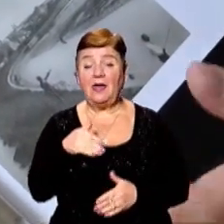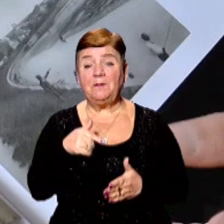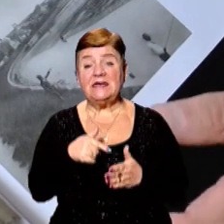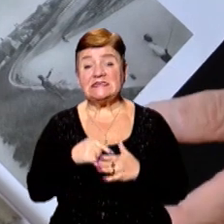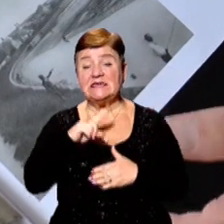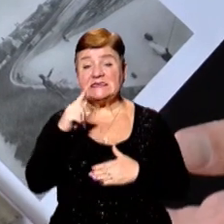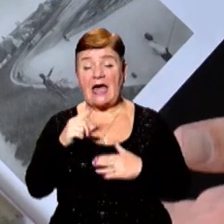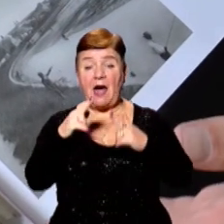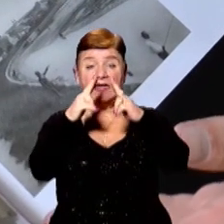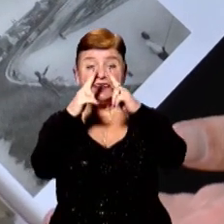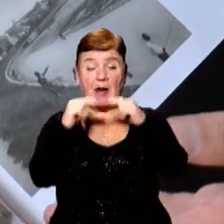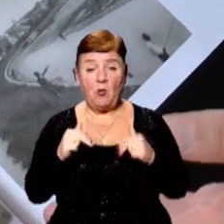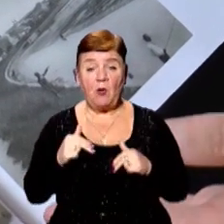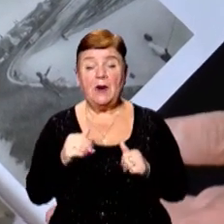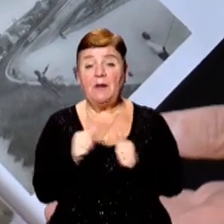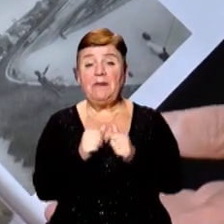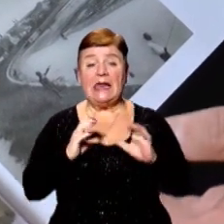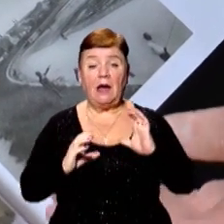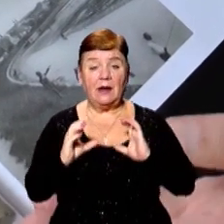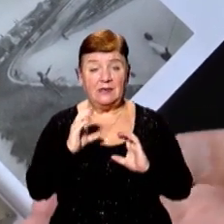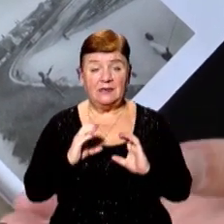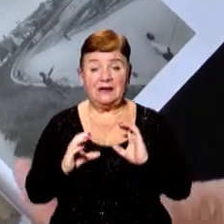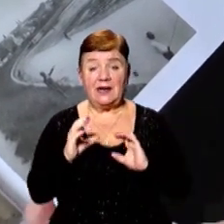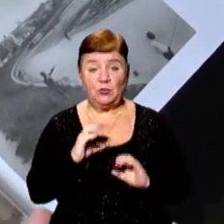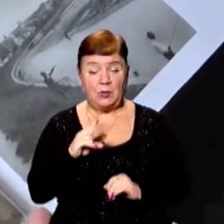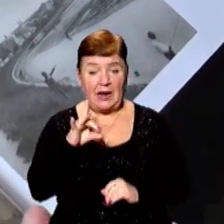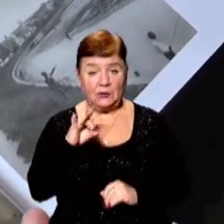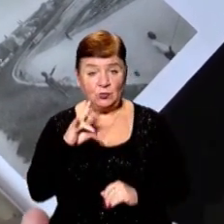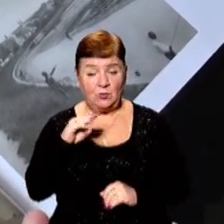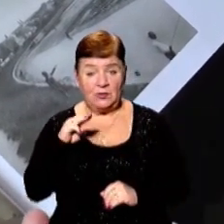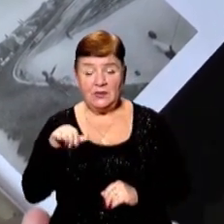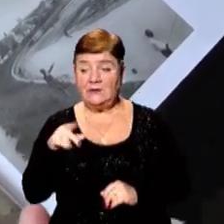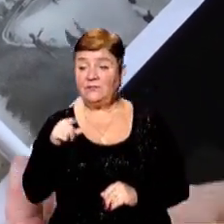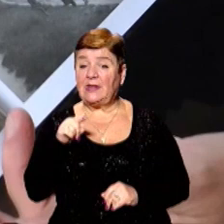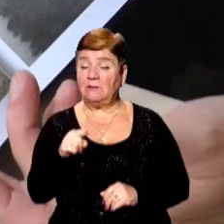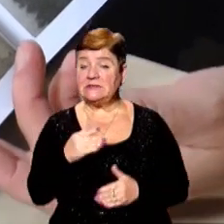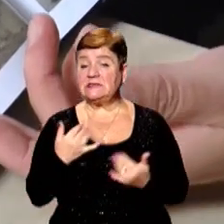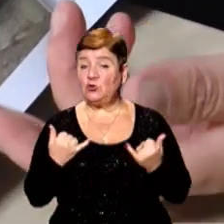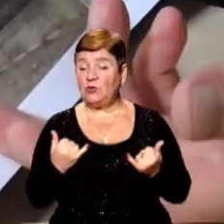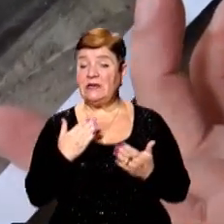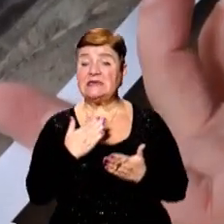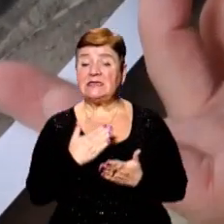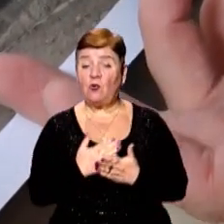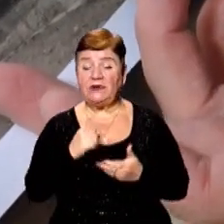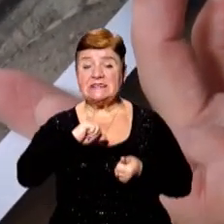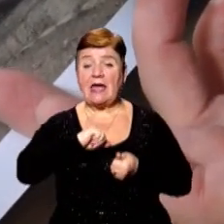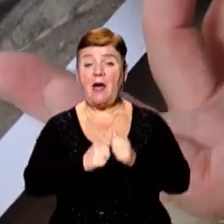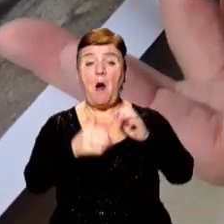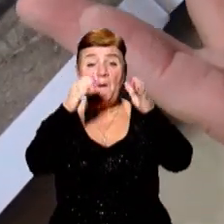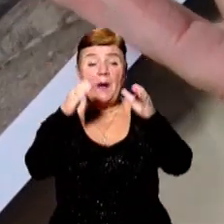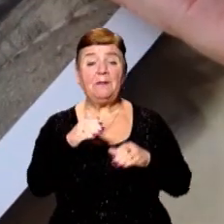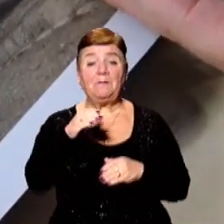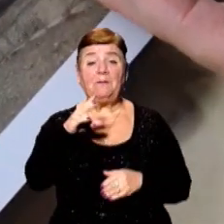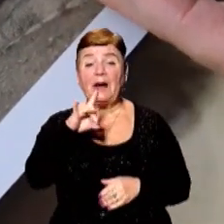замком біля ректорату обминав. І тут, де сьогодні знаходиться пам'ятник